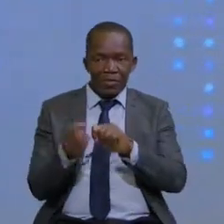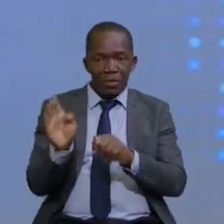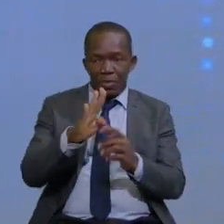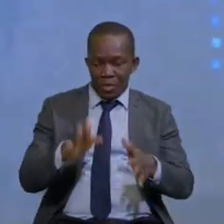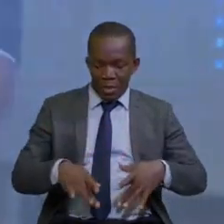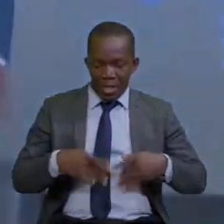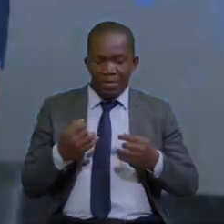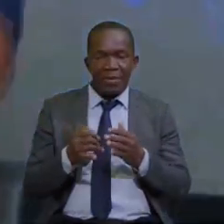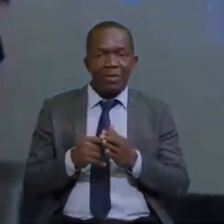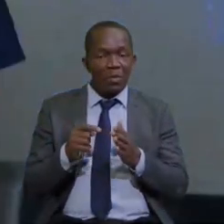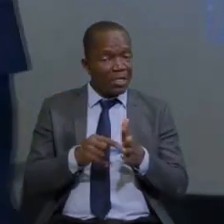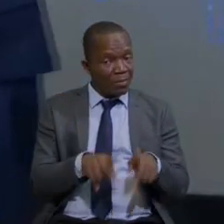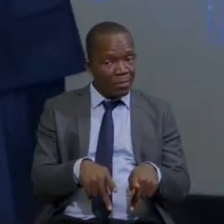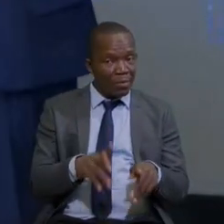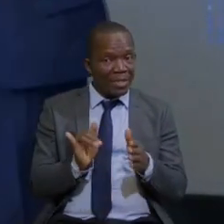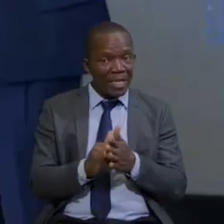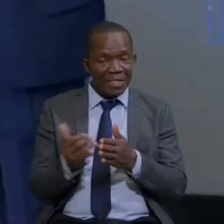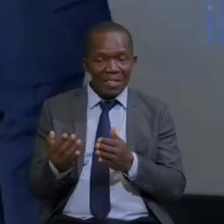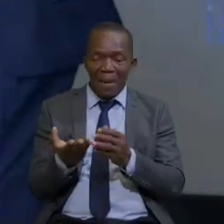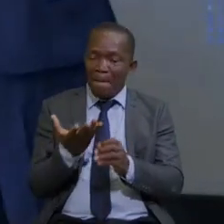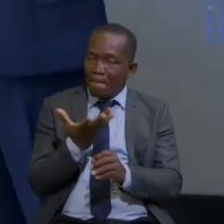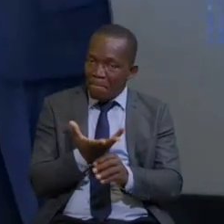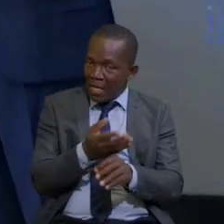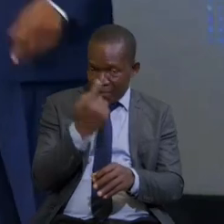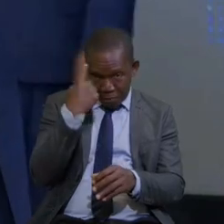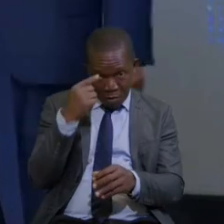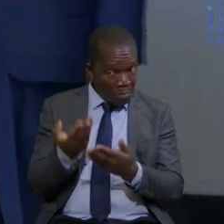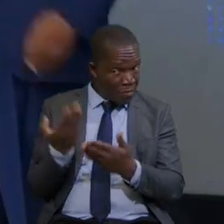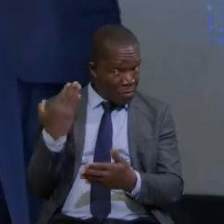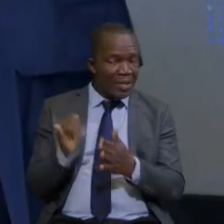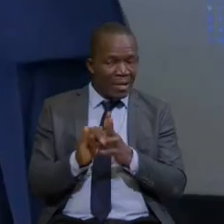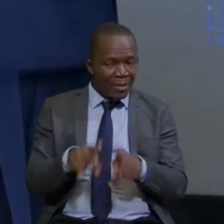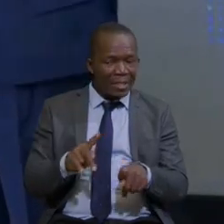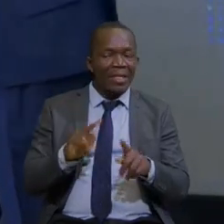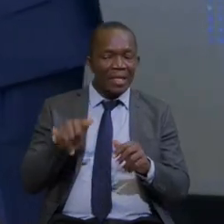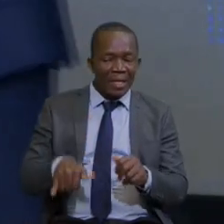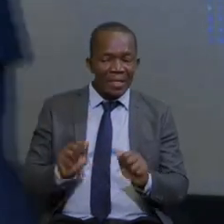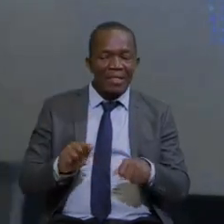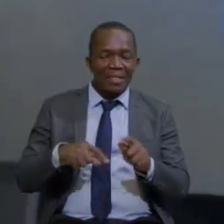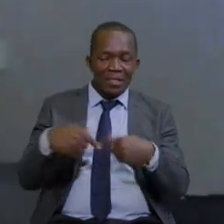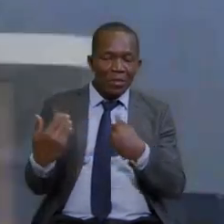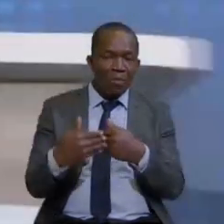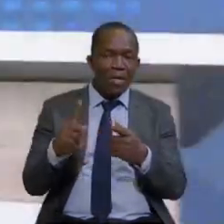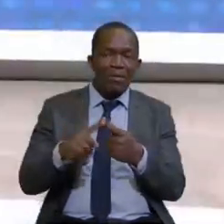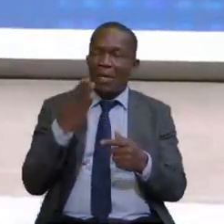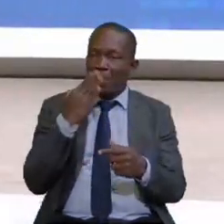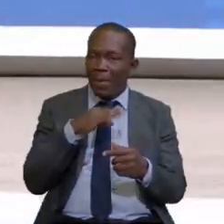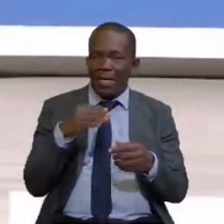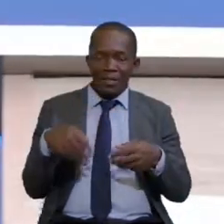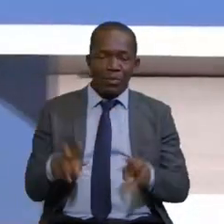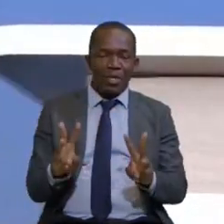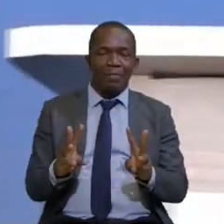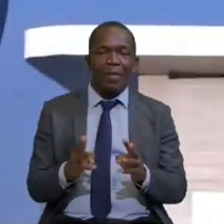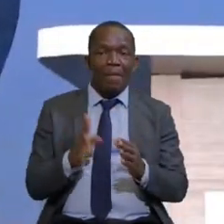plaidé, ils vont encore reprendre la même chose parce que c'est leur nature. Mais l'avocat céleste,